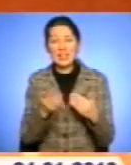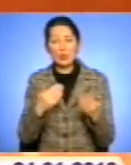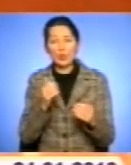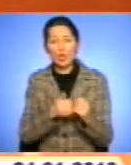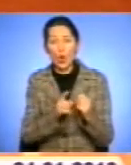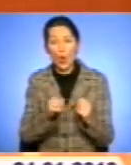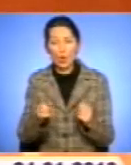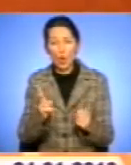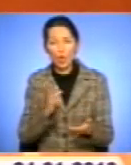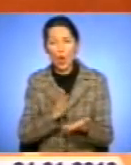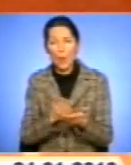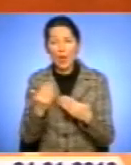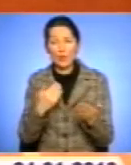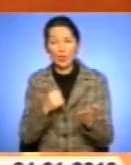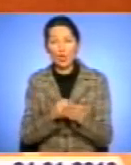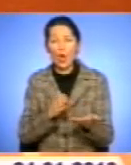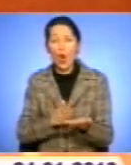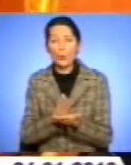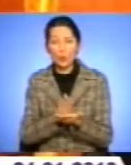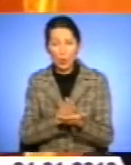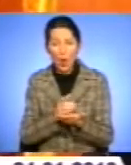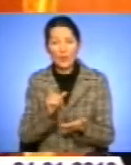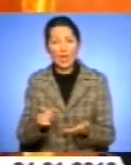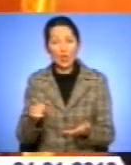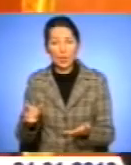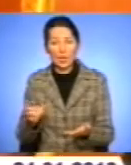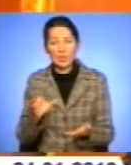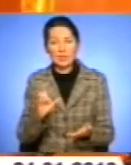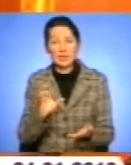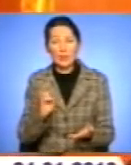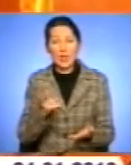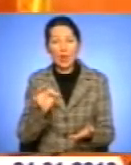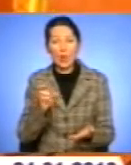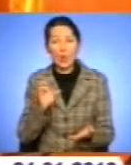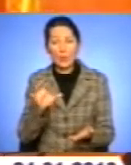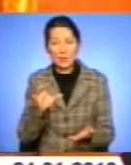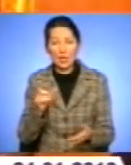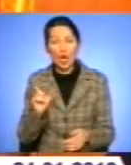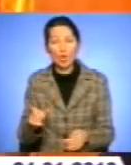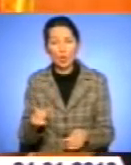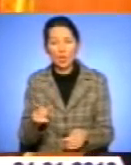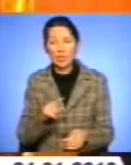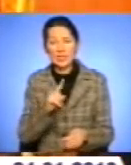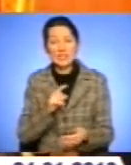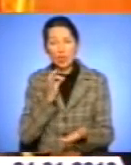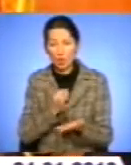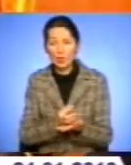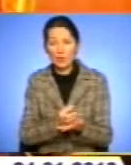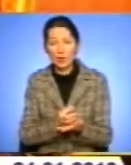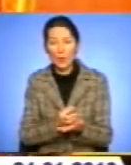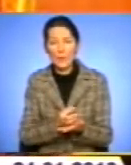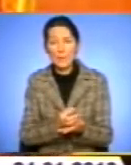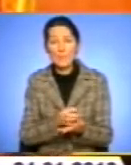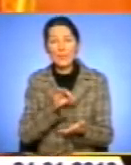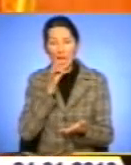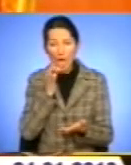зростанні економіки, поліпшенні добробуту народу з увагою до його запитів, проблем і бажання